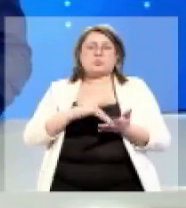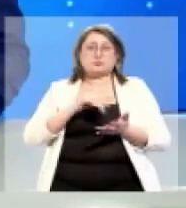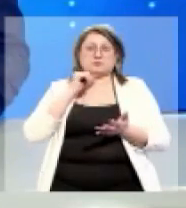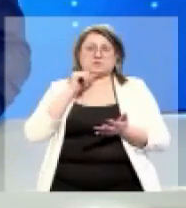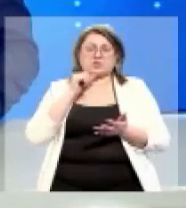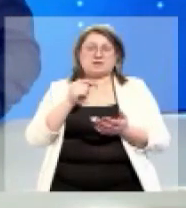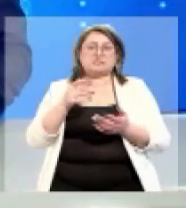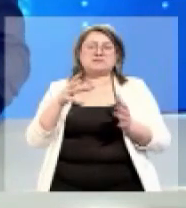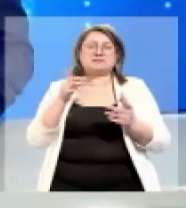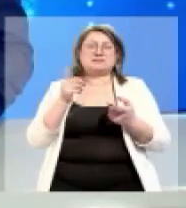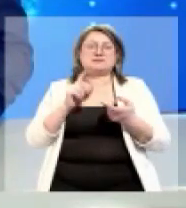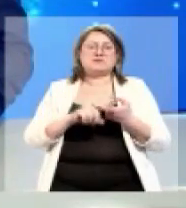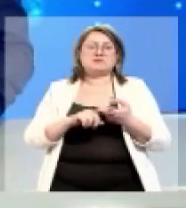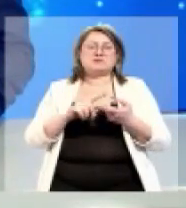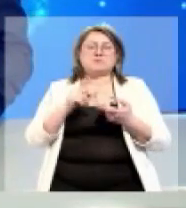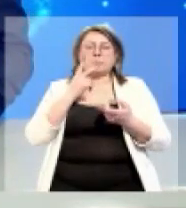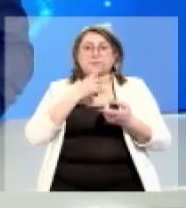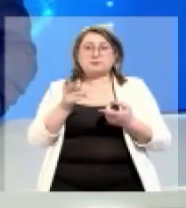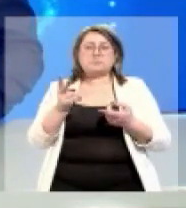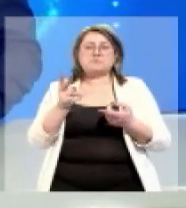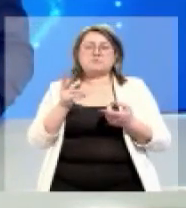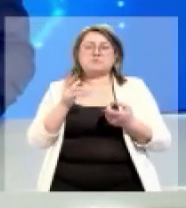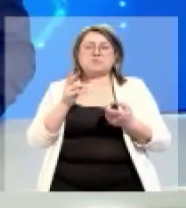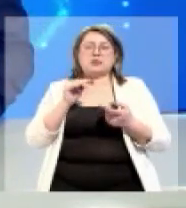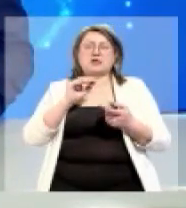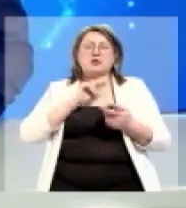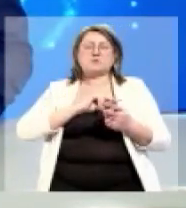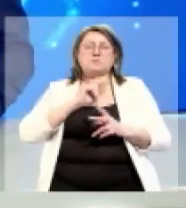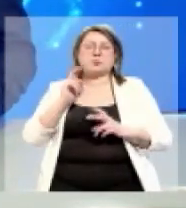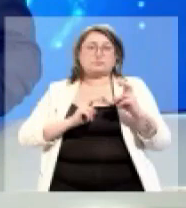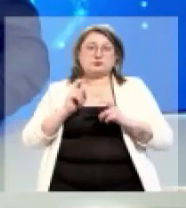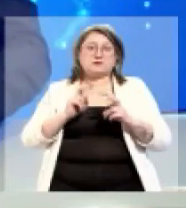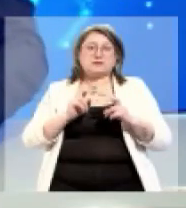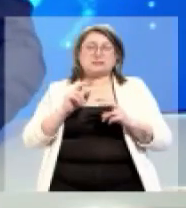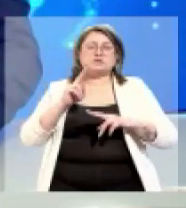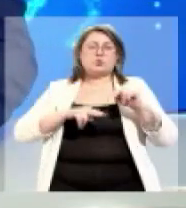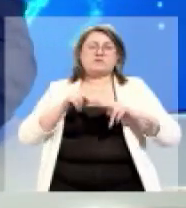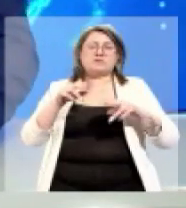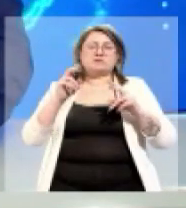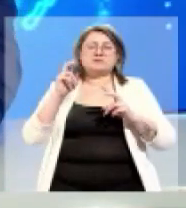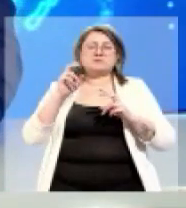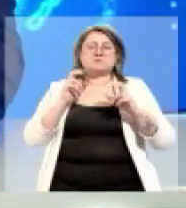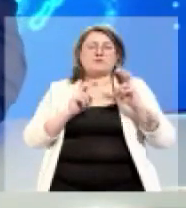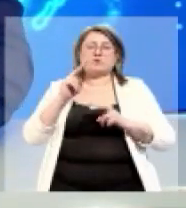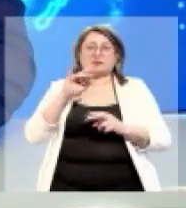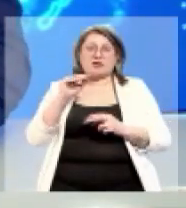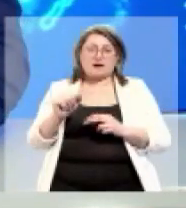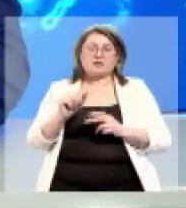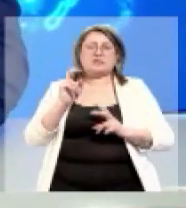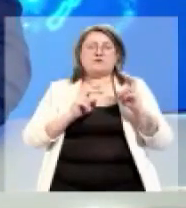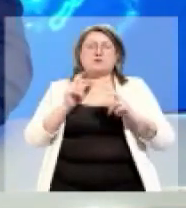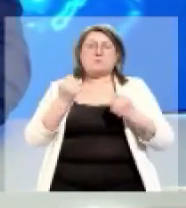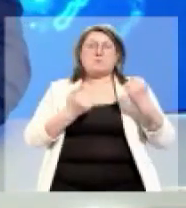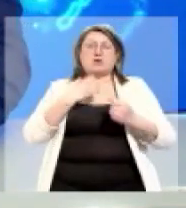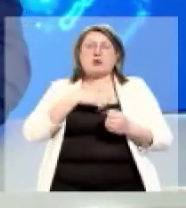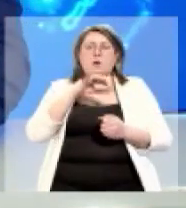нысандарды аралады. Атап айтқанда көлік құрастыру зауыттары, Кия зауытының құрылысы, Оникс зауыты, Агромаш холдинг акционерлік қоғамы